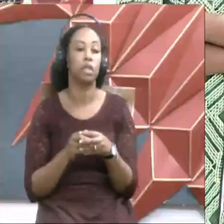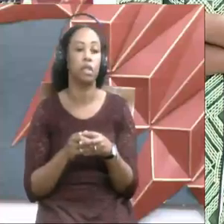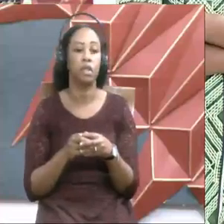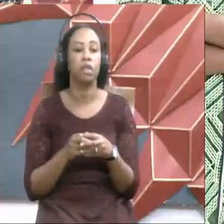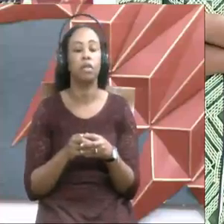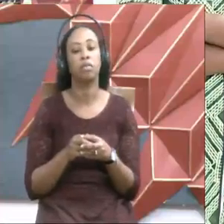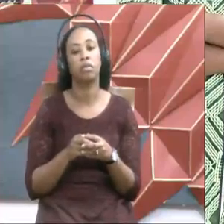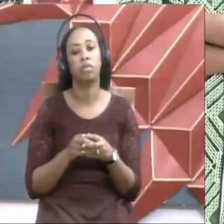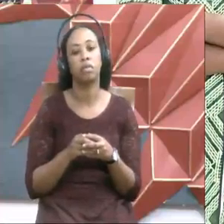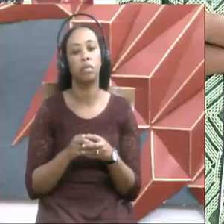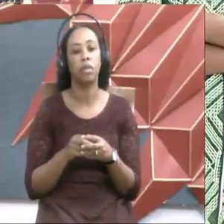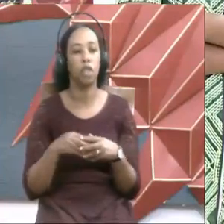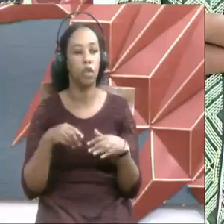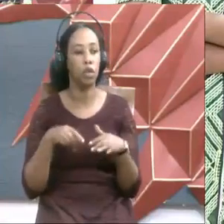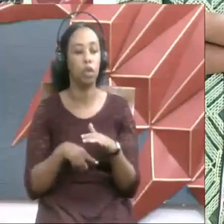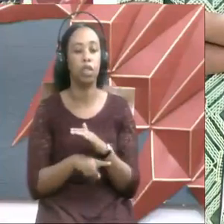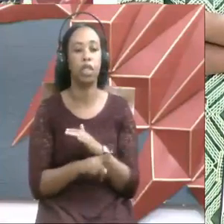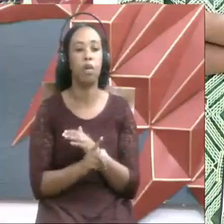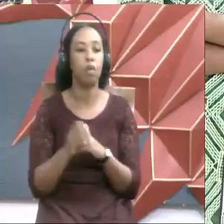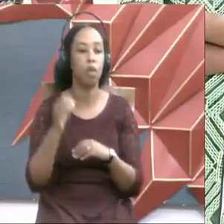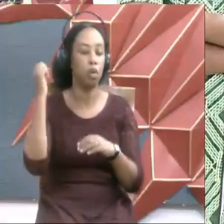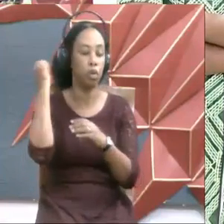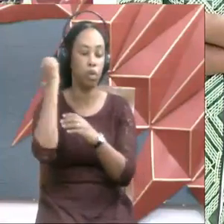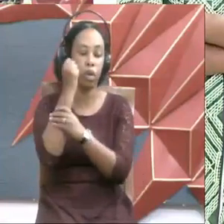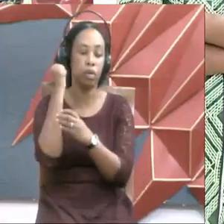inyuzamo ubutumwa bwiza.